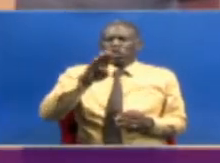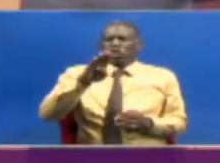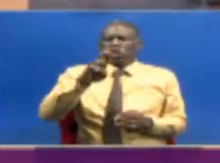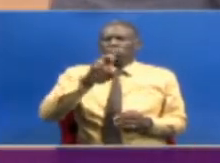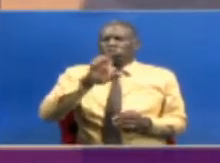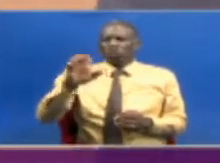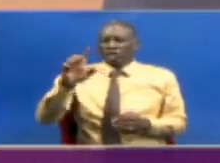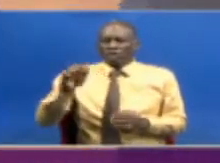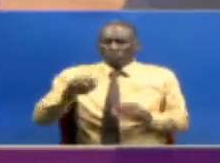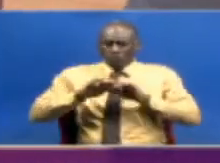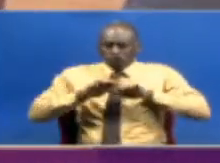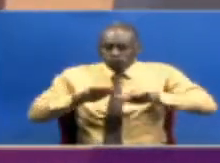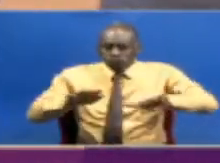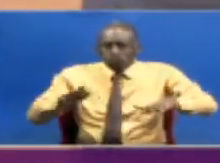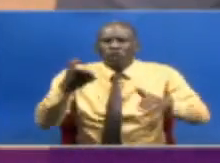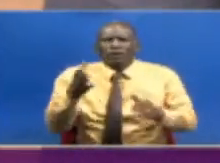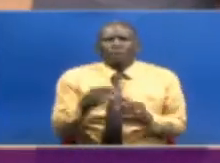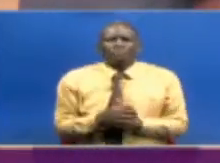hapo.